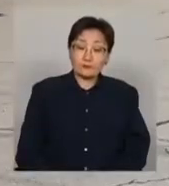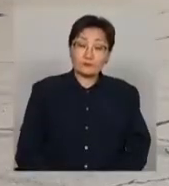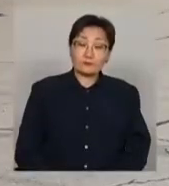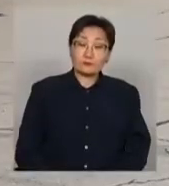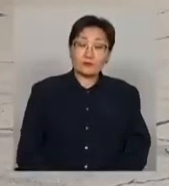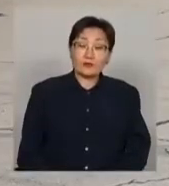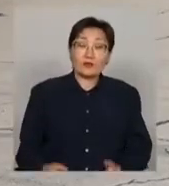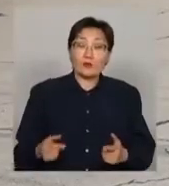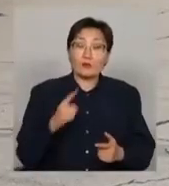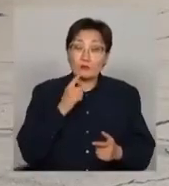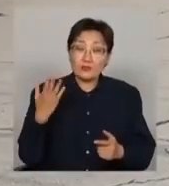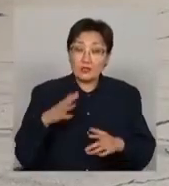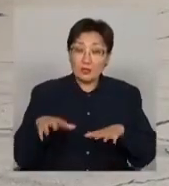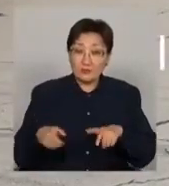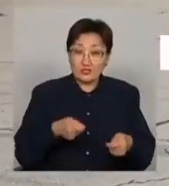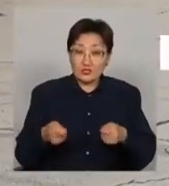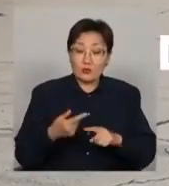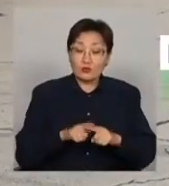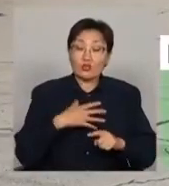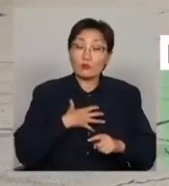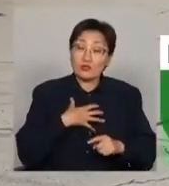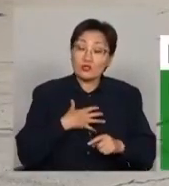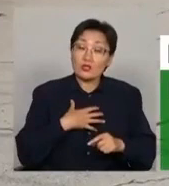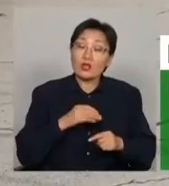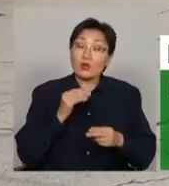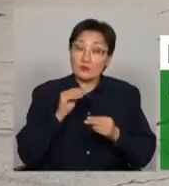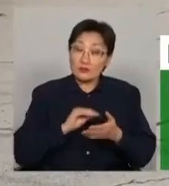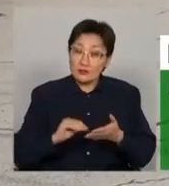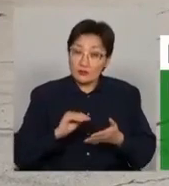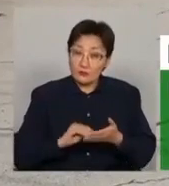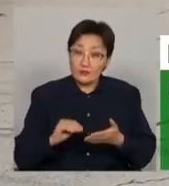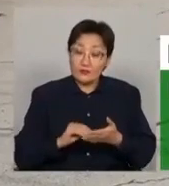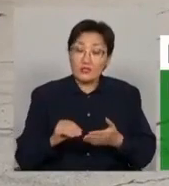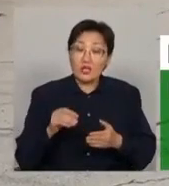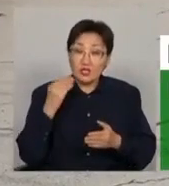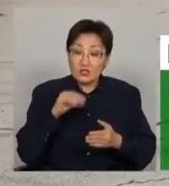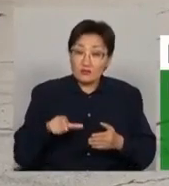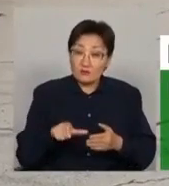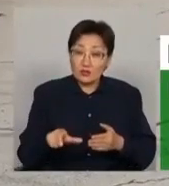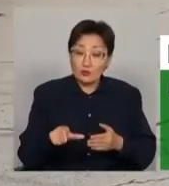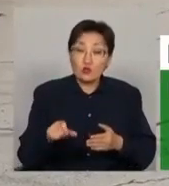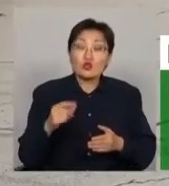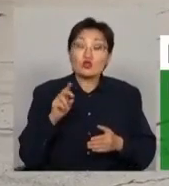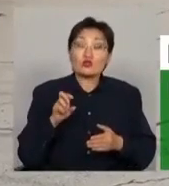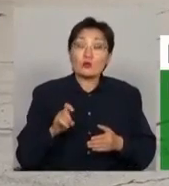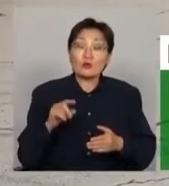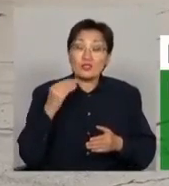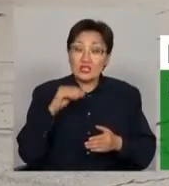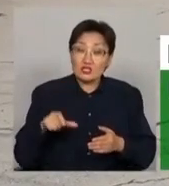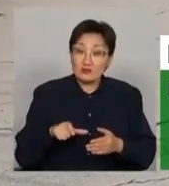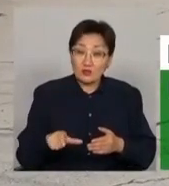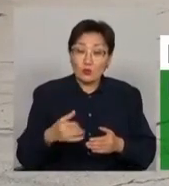В послании президента очень важно отмечено качество дорог, что качество дорог у